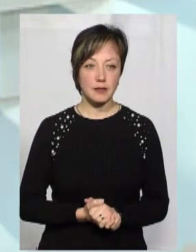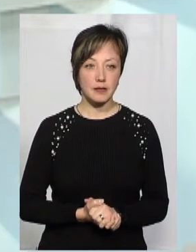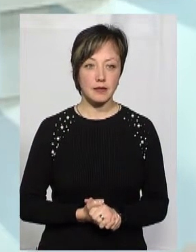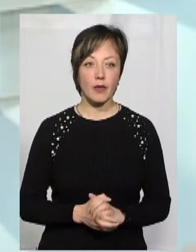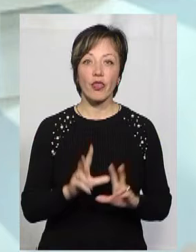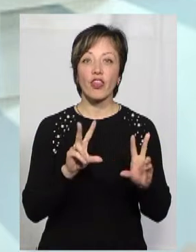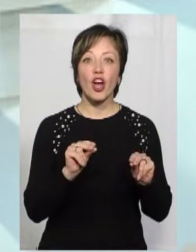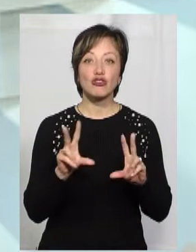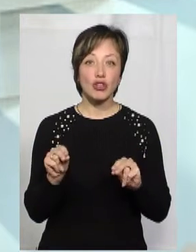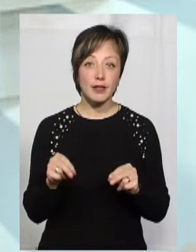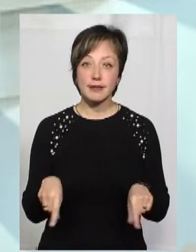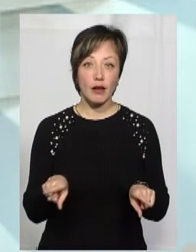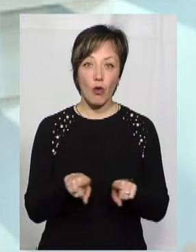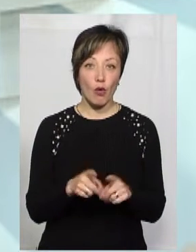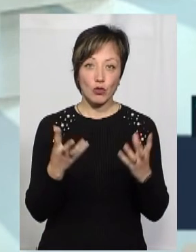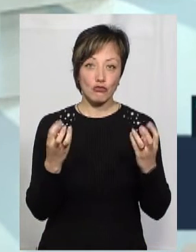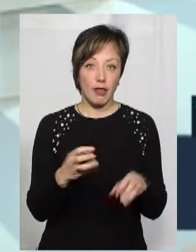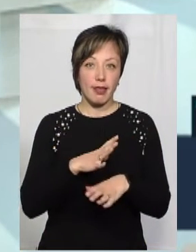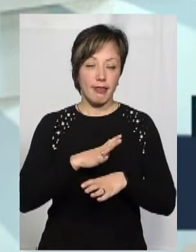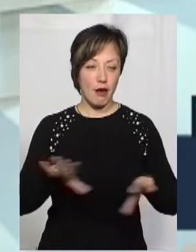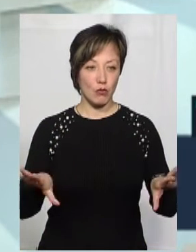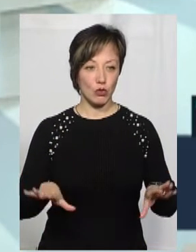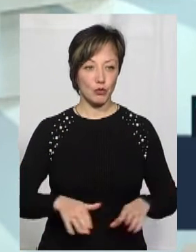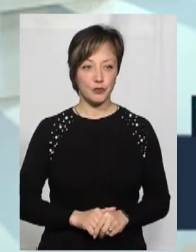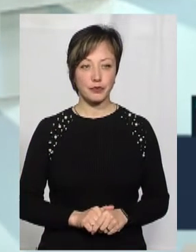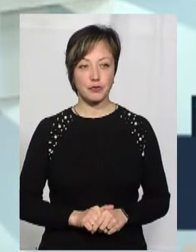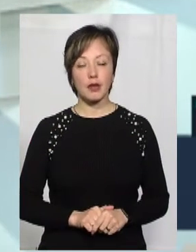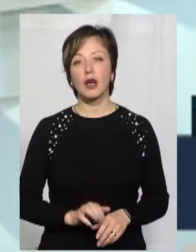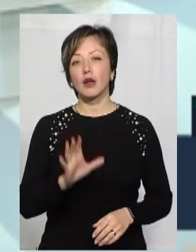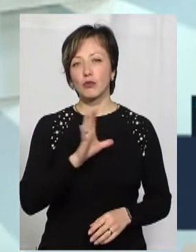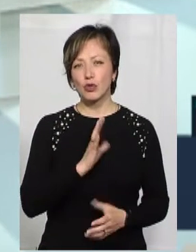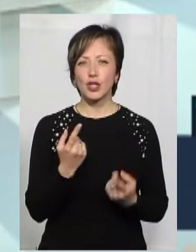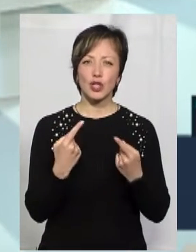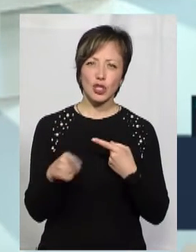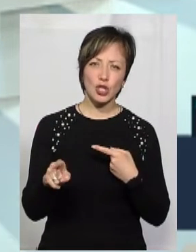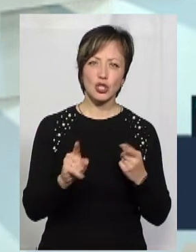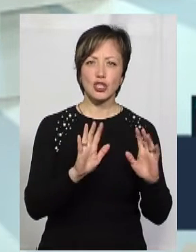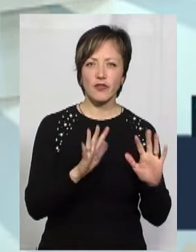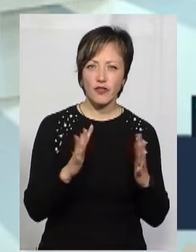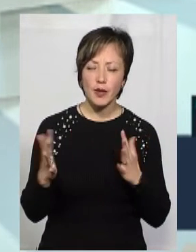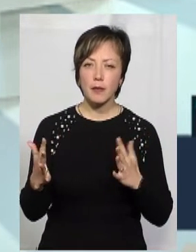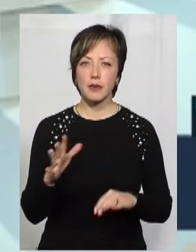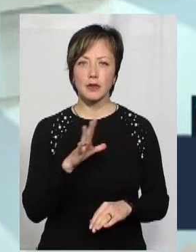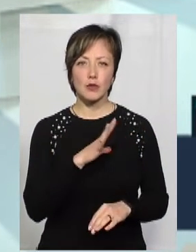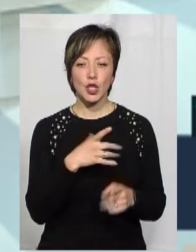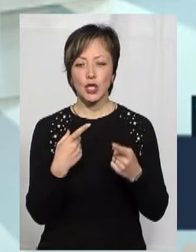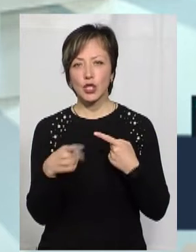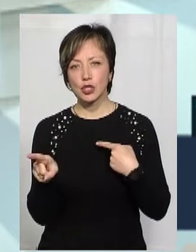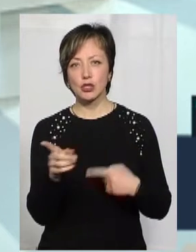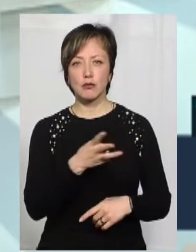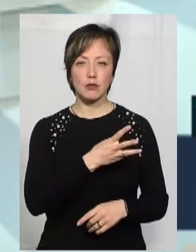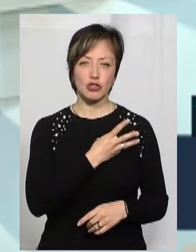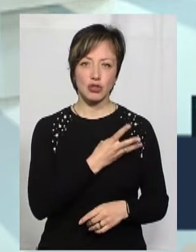Ну, на щастя, ще такого не було. Саме такого? Саме такого не було. Були інші випадки, були інші